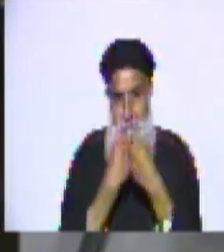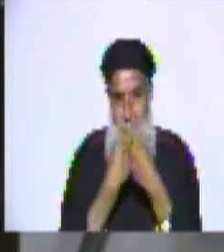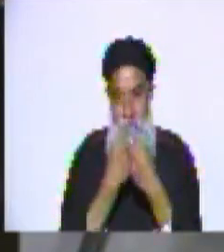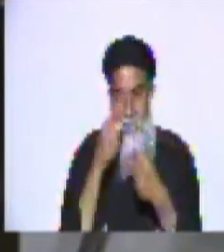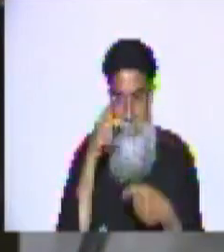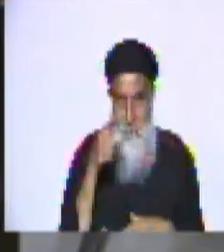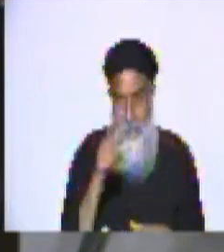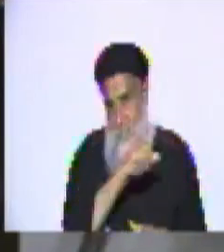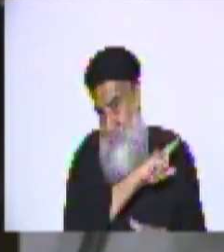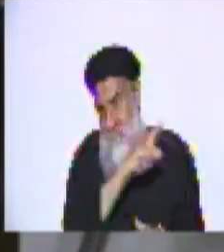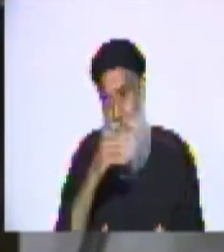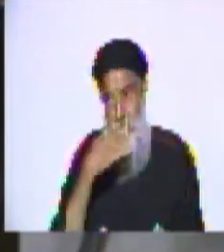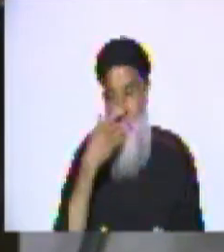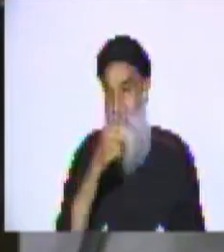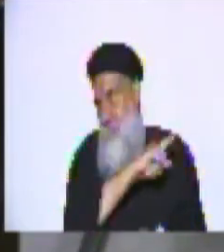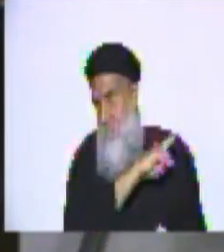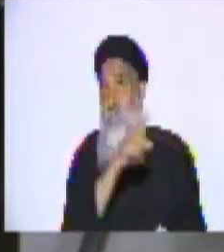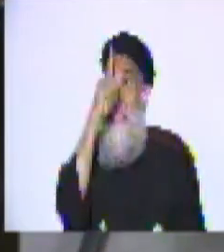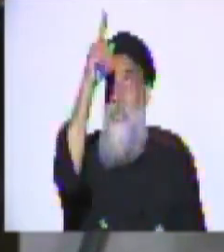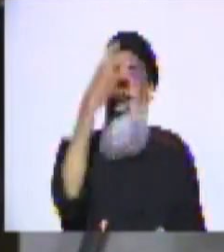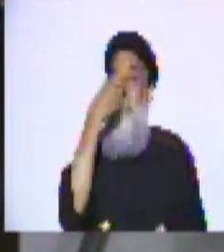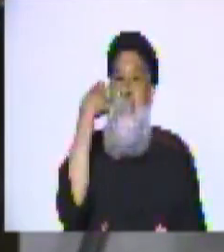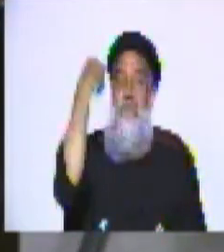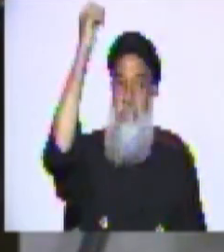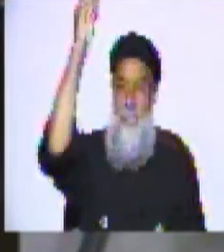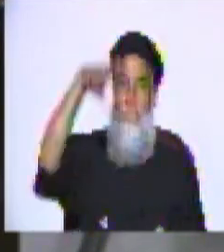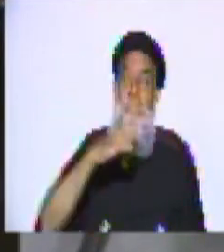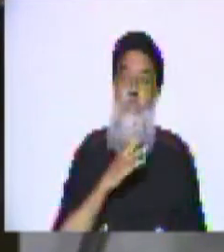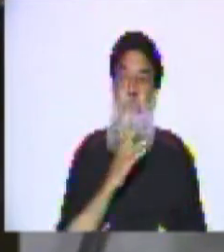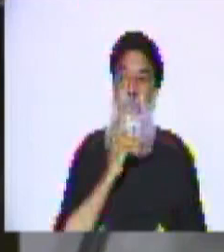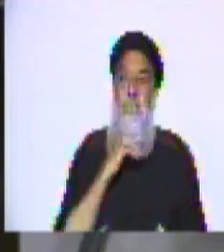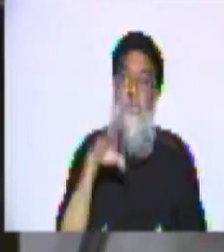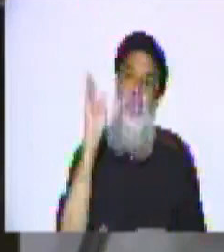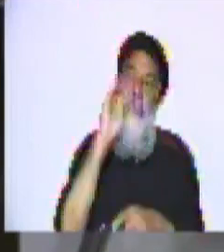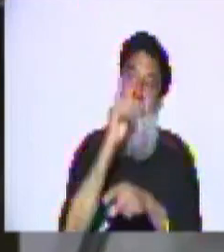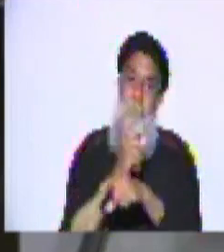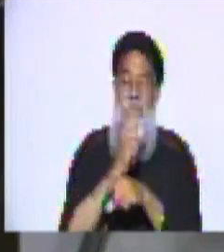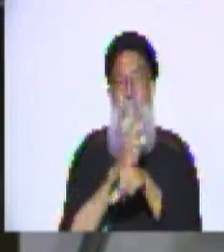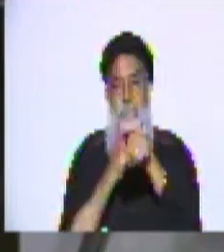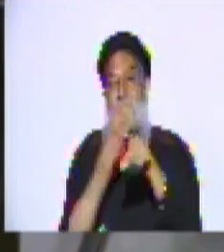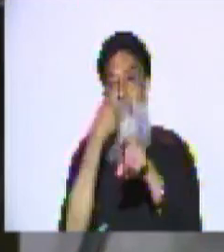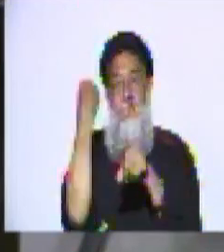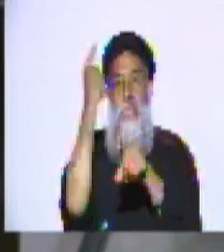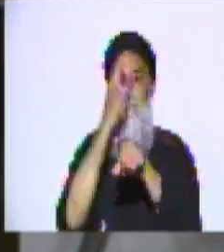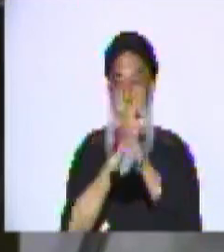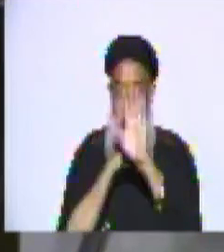لستم أنتم المتكلمين، بل روح أبيكم هو المتكلم فيكم.